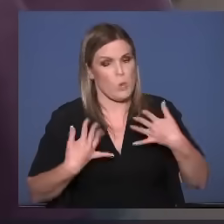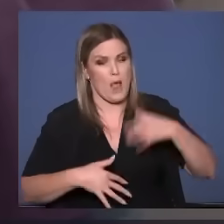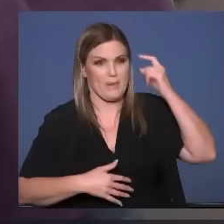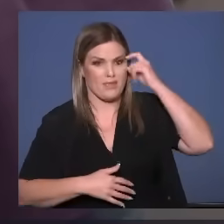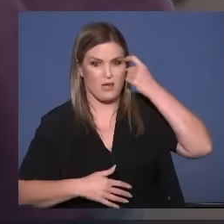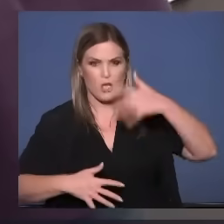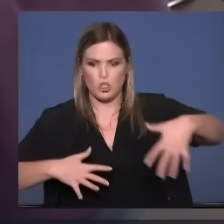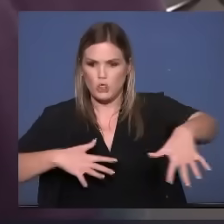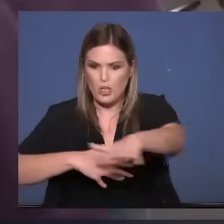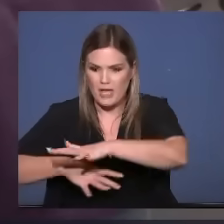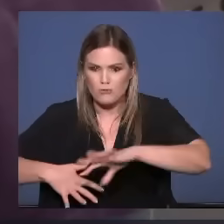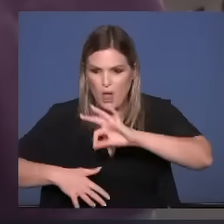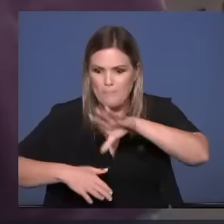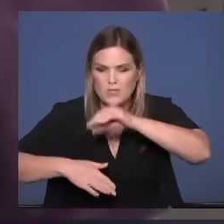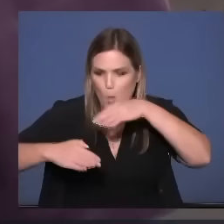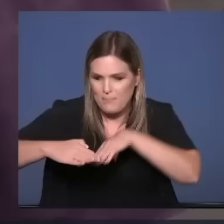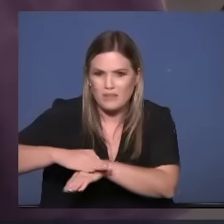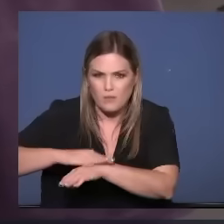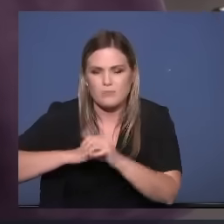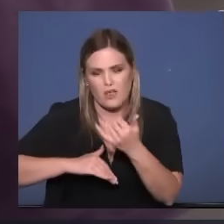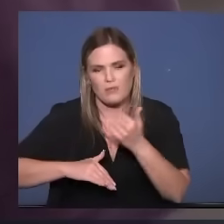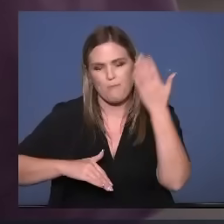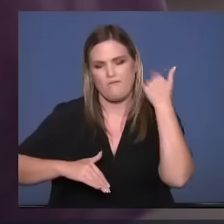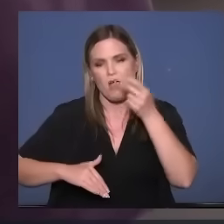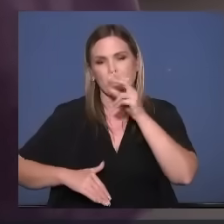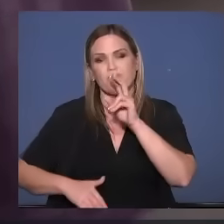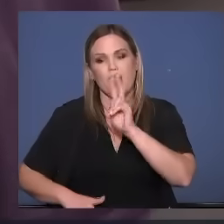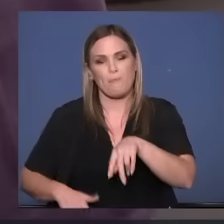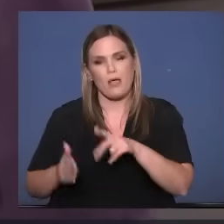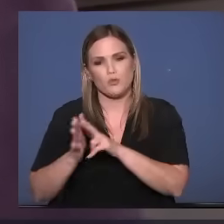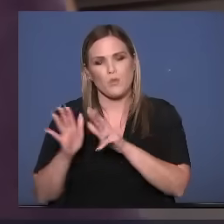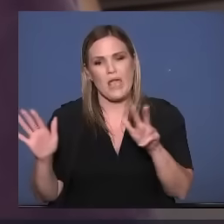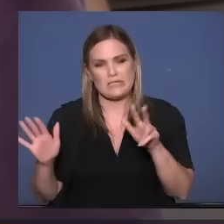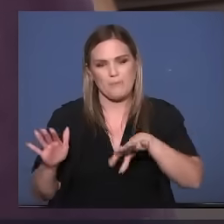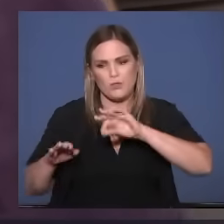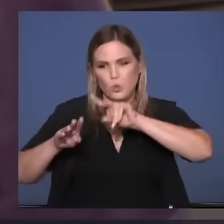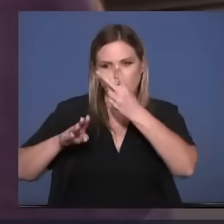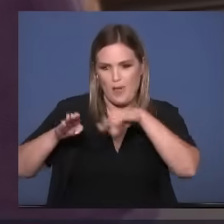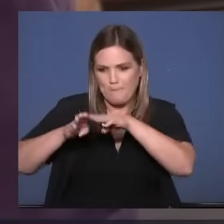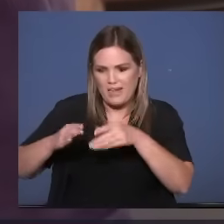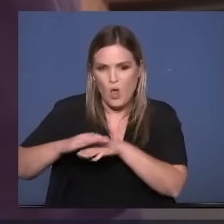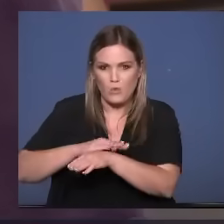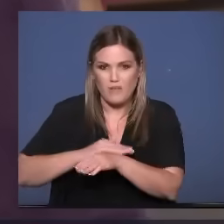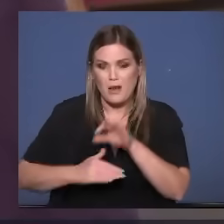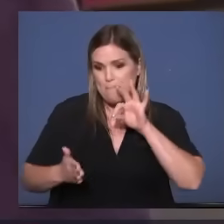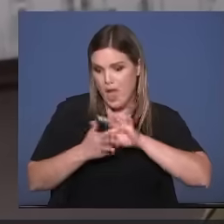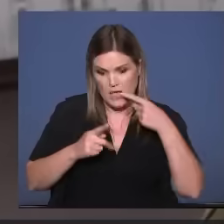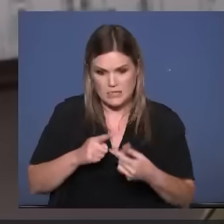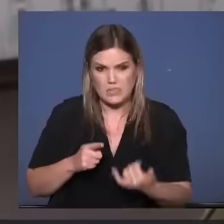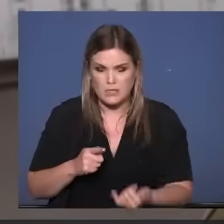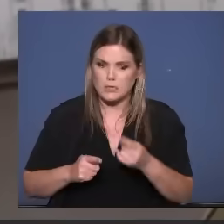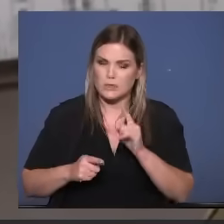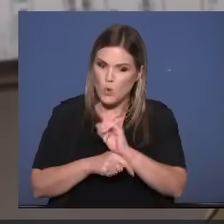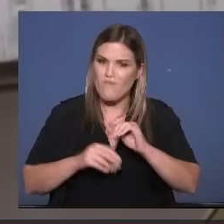מצאו מנהרות כן בעבר ב28 נמצאו שתי מנהרות א אבל מאז 2018 הייה לנו תקופה שקטה